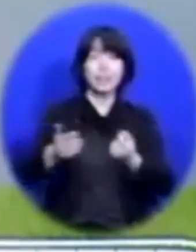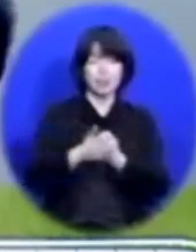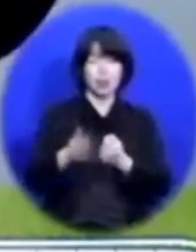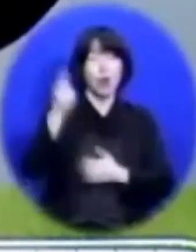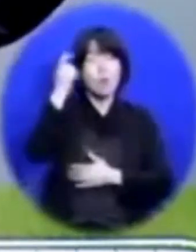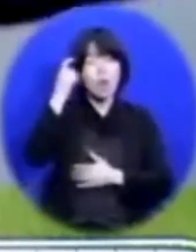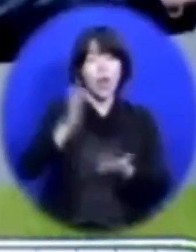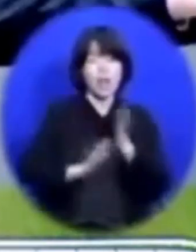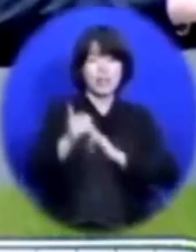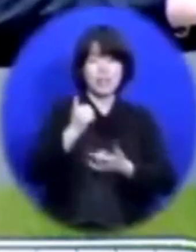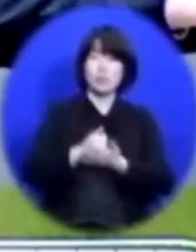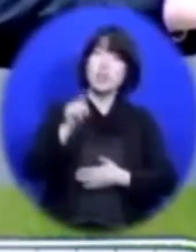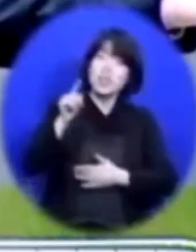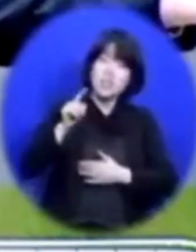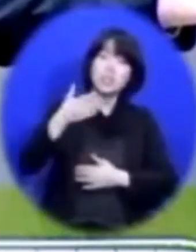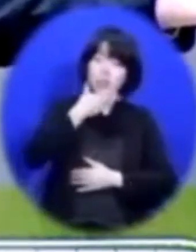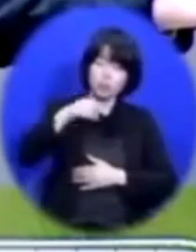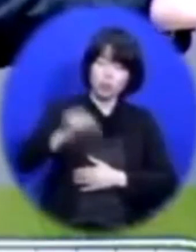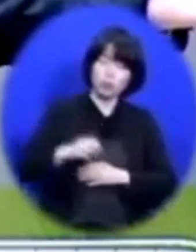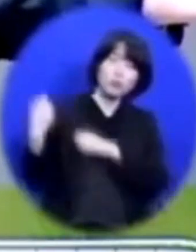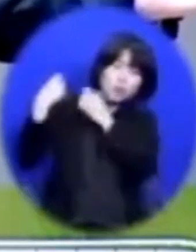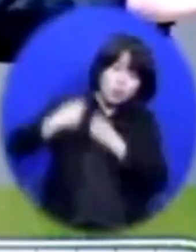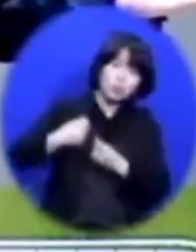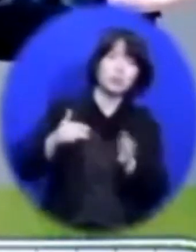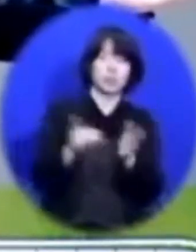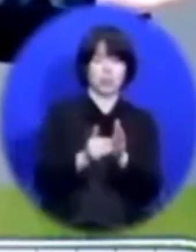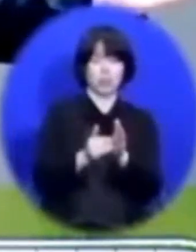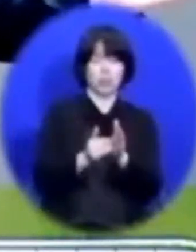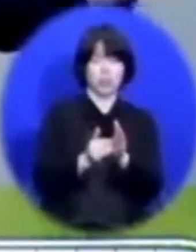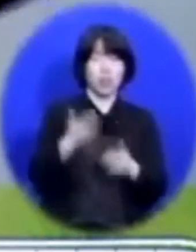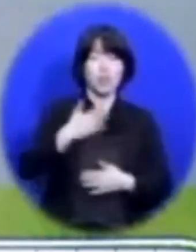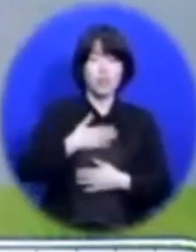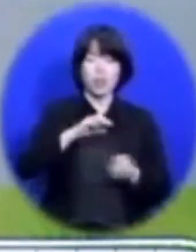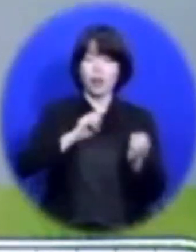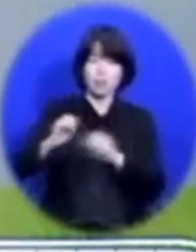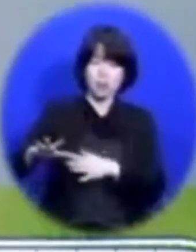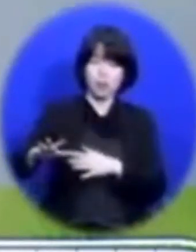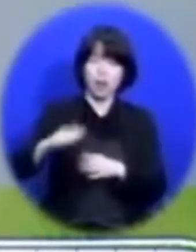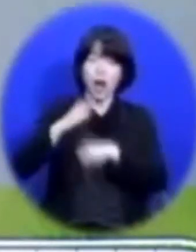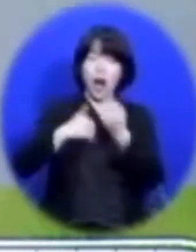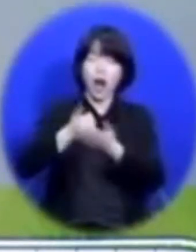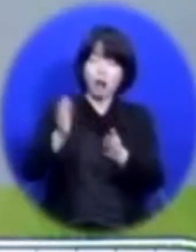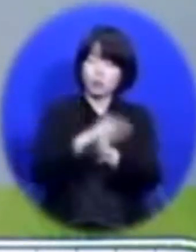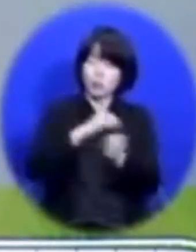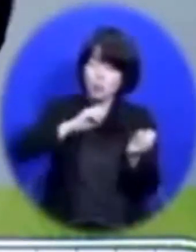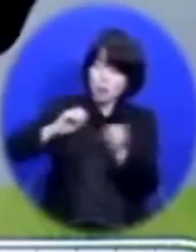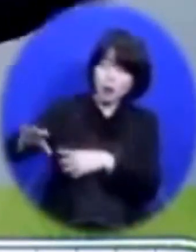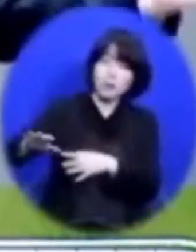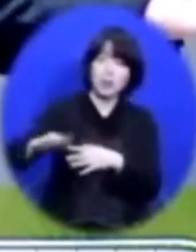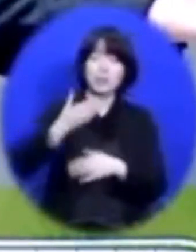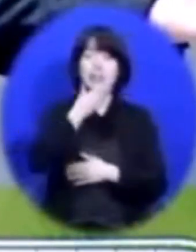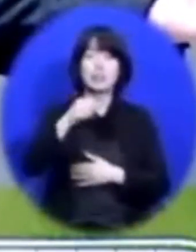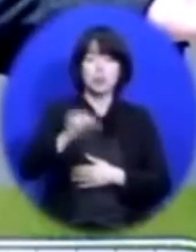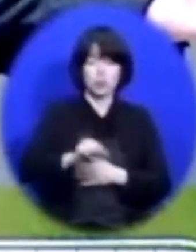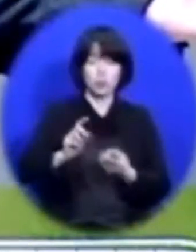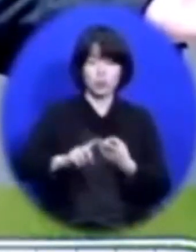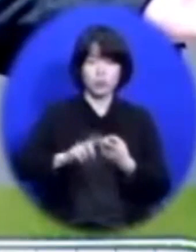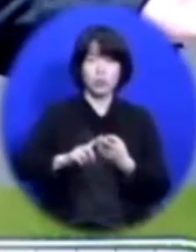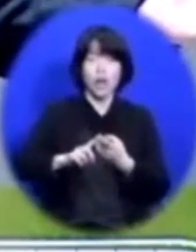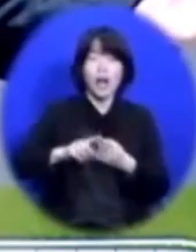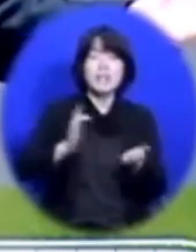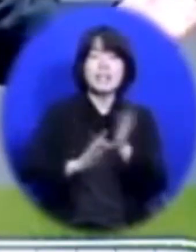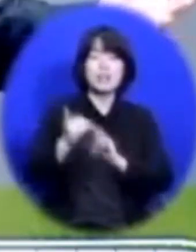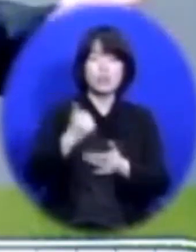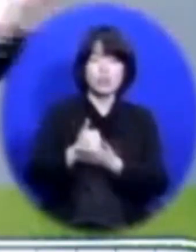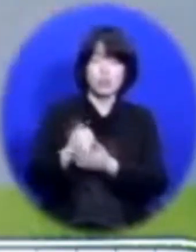예수님께서그저주를대신짊어지셨기때문입니다. 예수님께서는 나를버리는하나님께버림받는